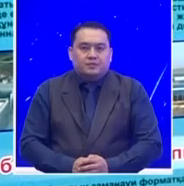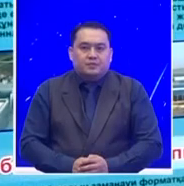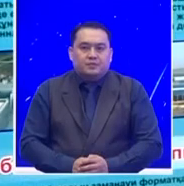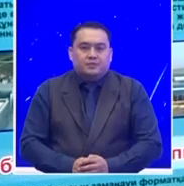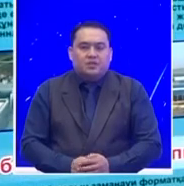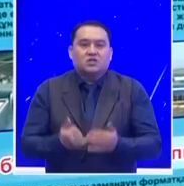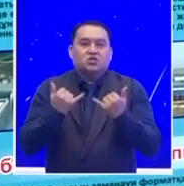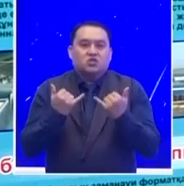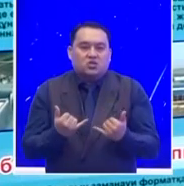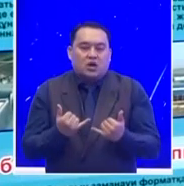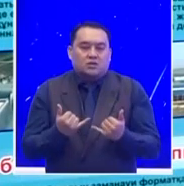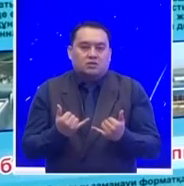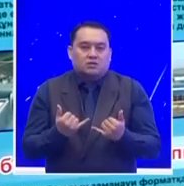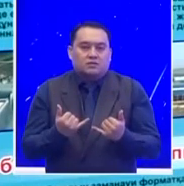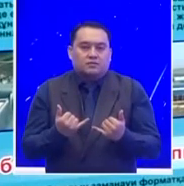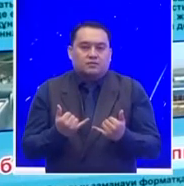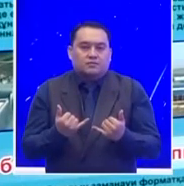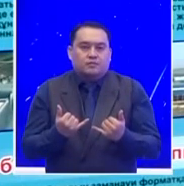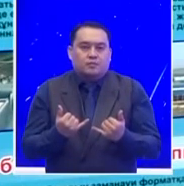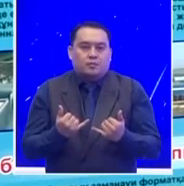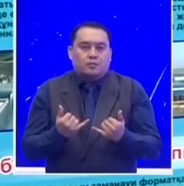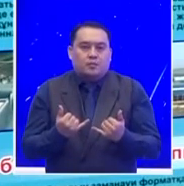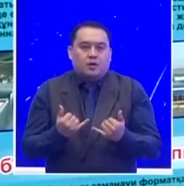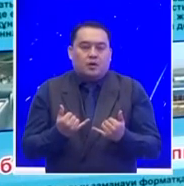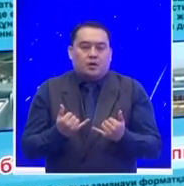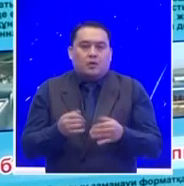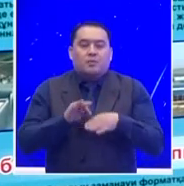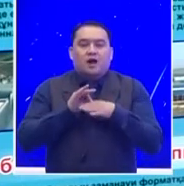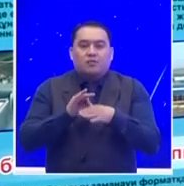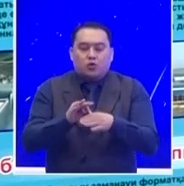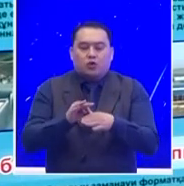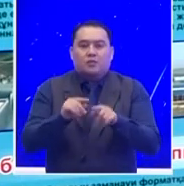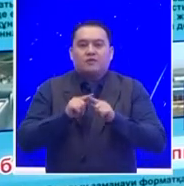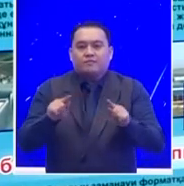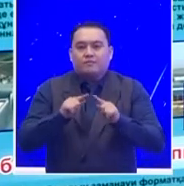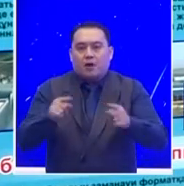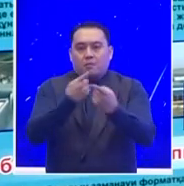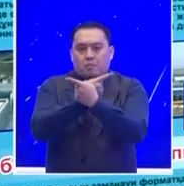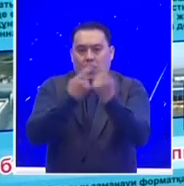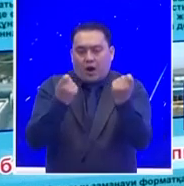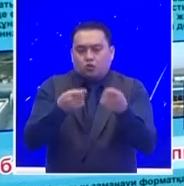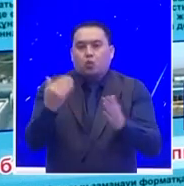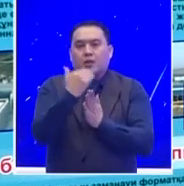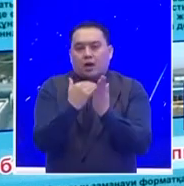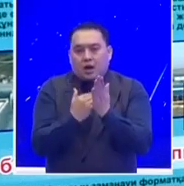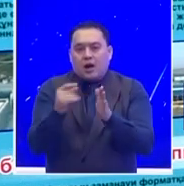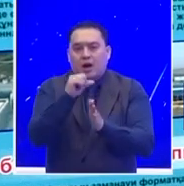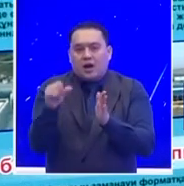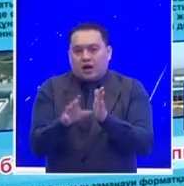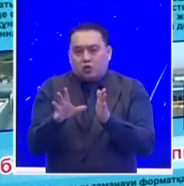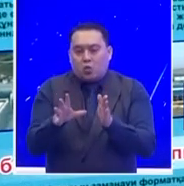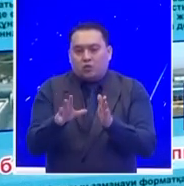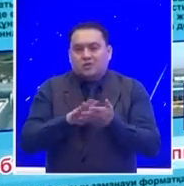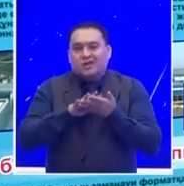На данный момент идет оптимизация данной программы, то есть электронная